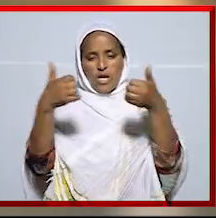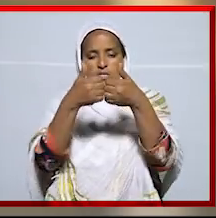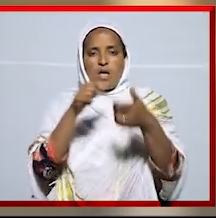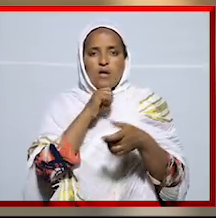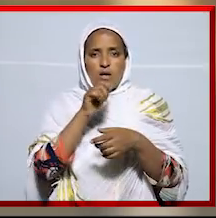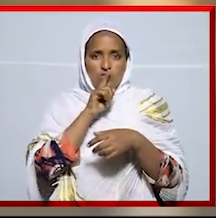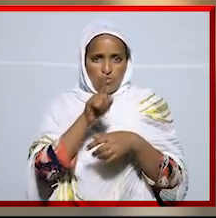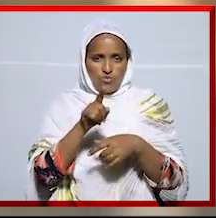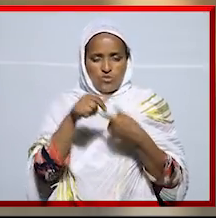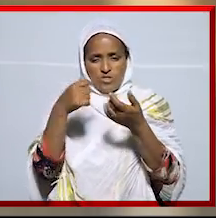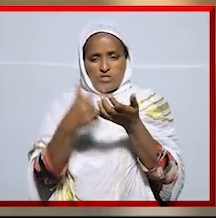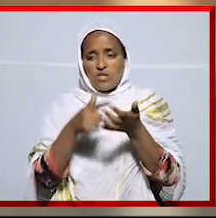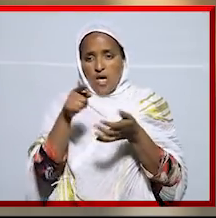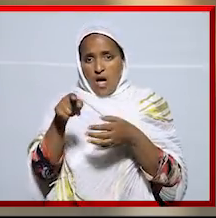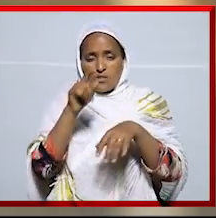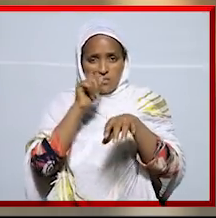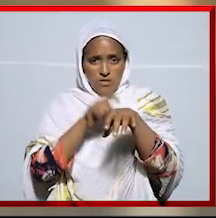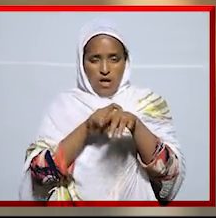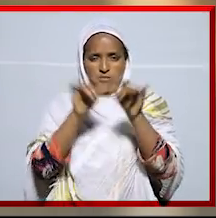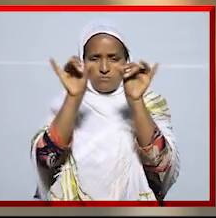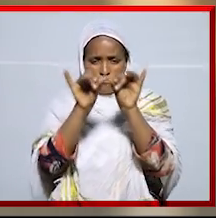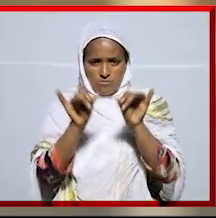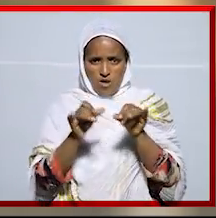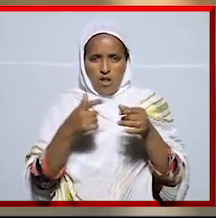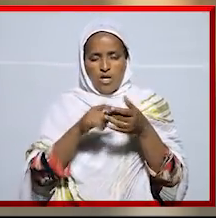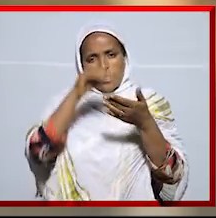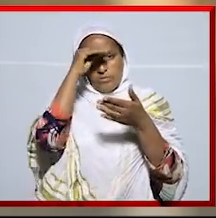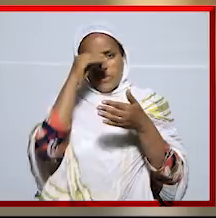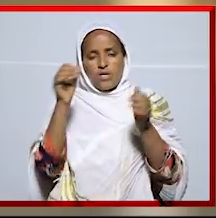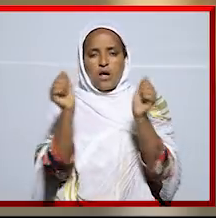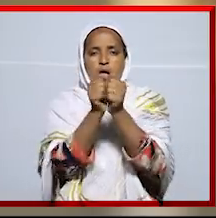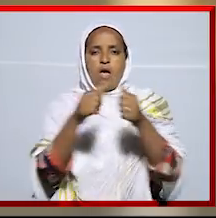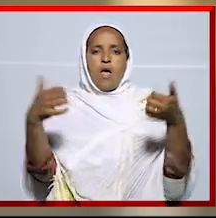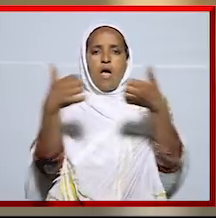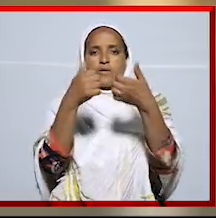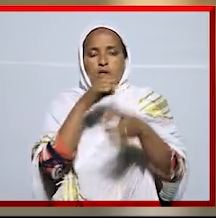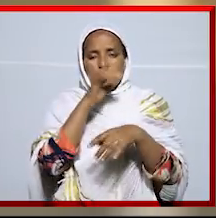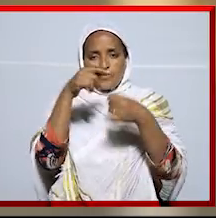ጋር እንዳይጋጭ ነው አይደል? ስለዚህ ያንን ሰዓት ካስተካከልኩኝ ከትምህርቴ ጋር